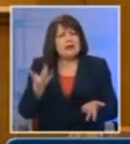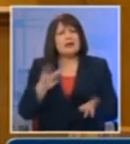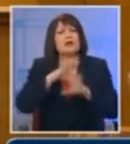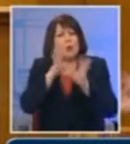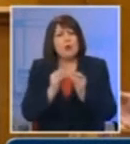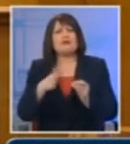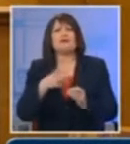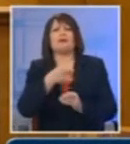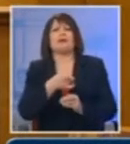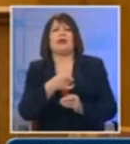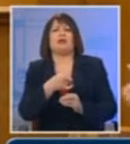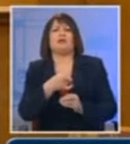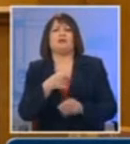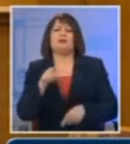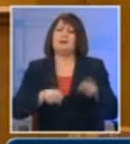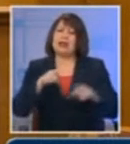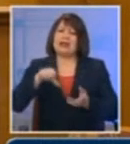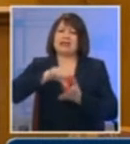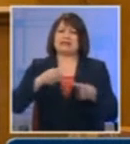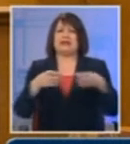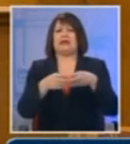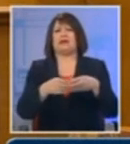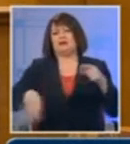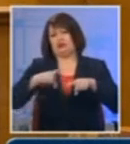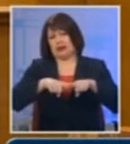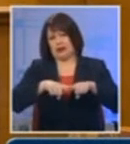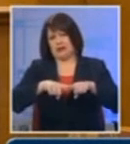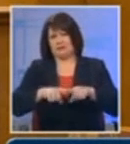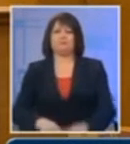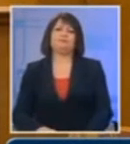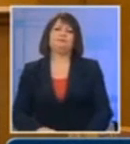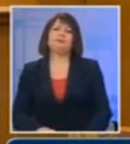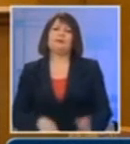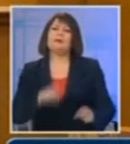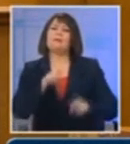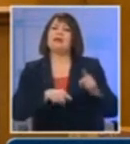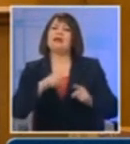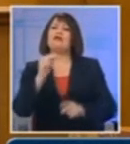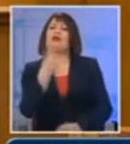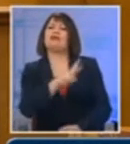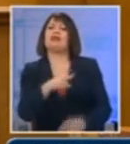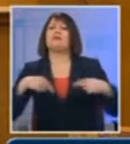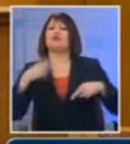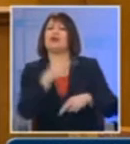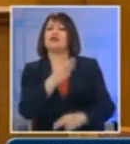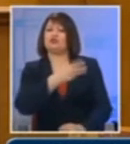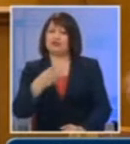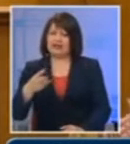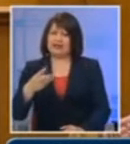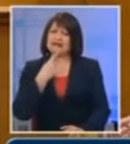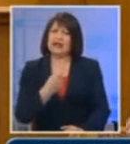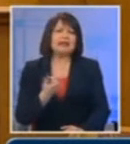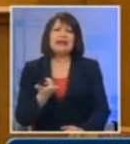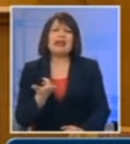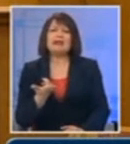Αμερικής και ισχυρά τμήματα της αστικής τάξης της Ελλάδας. Και κάποια στελέχη σας, υπουργοί σας ταυτόχρονα